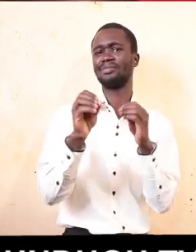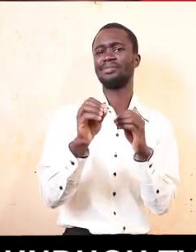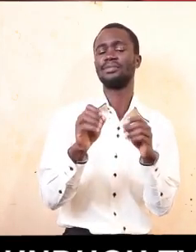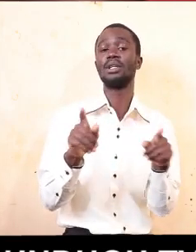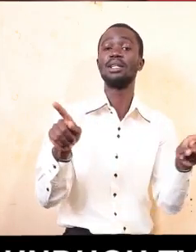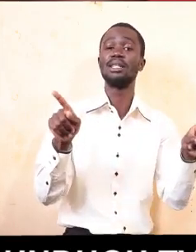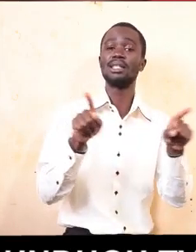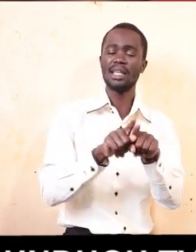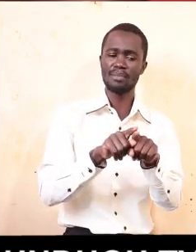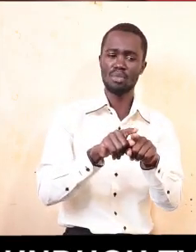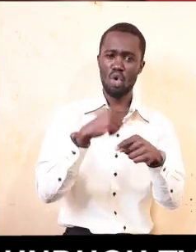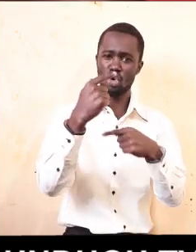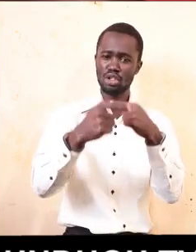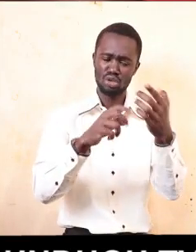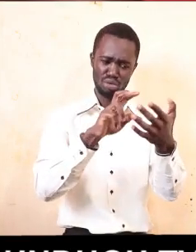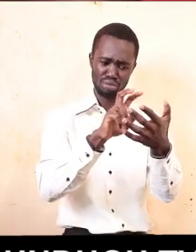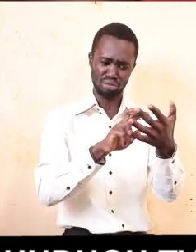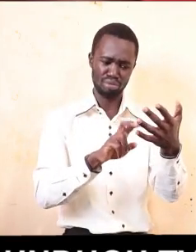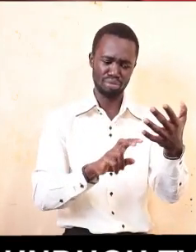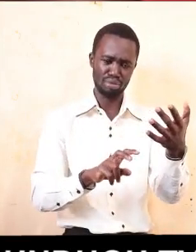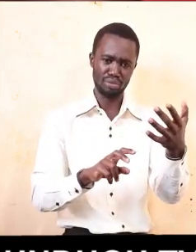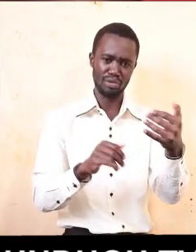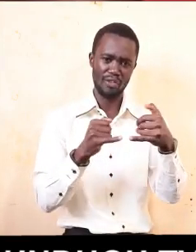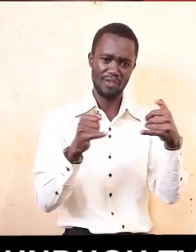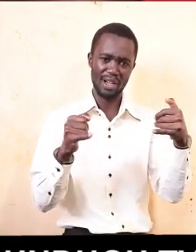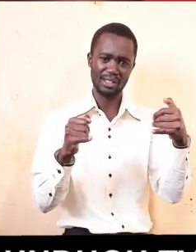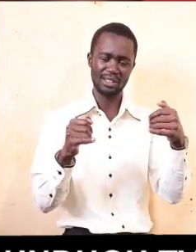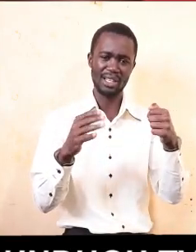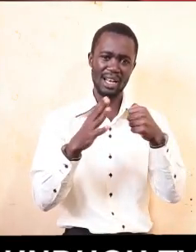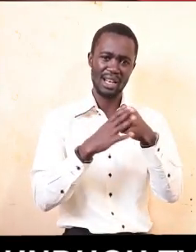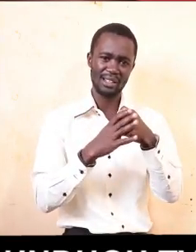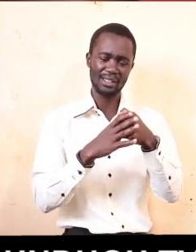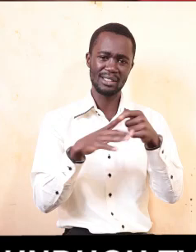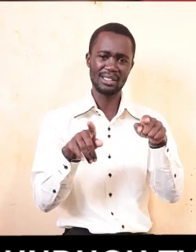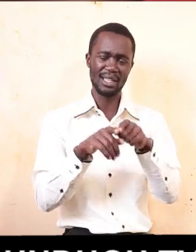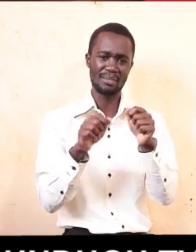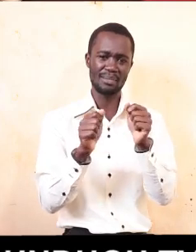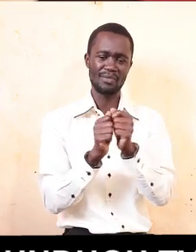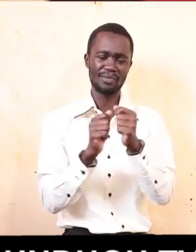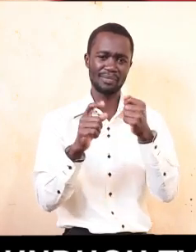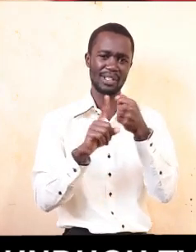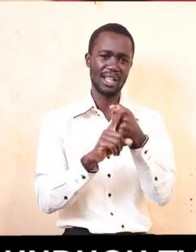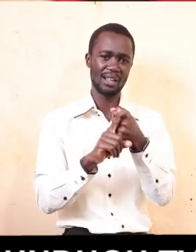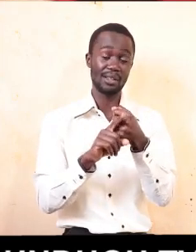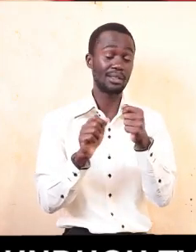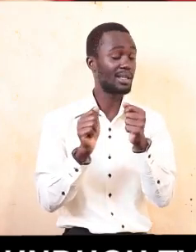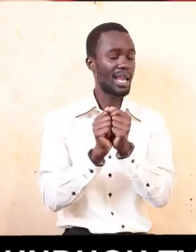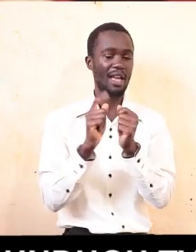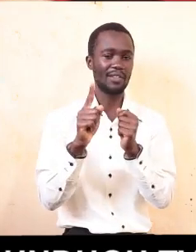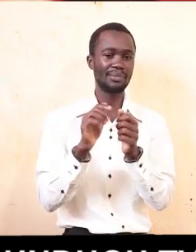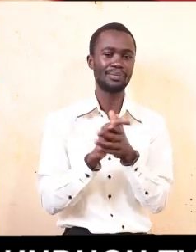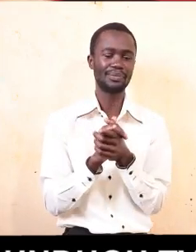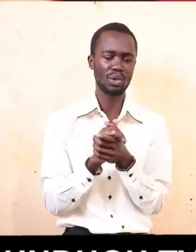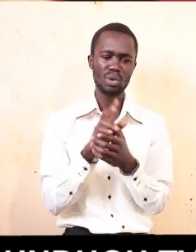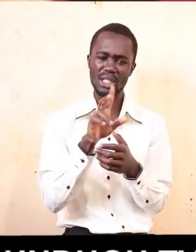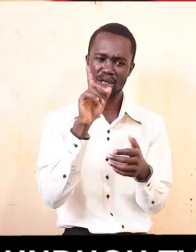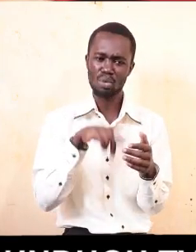ndiposa tunaposoma katika mstari wa 9 hata wa 11, na hapo tunaona ya